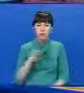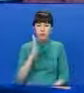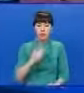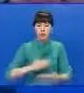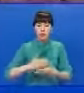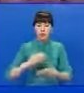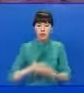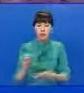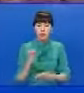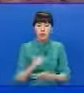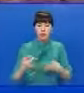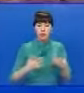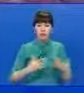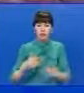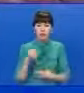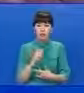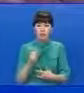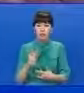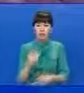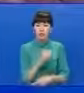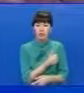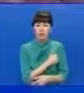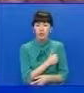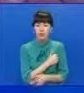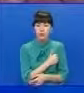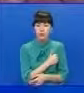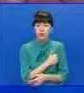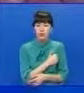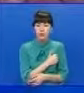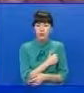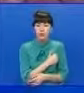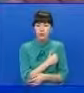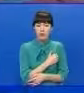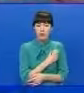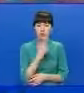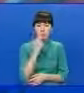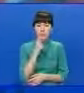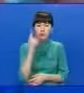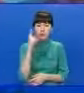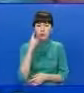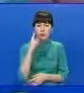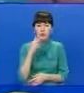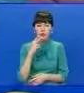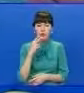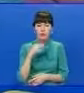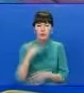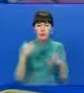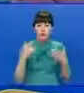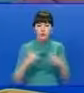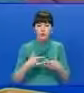теннисші және актер болғым келеді. Мен кішкентай кезімде Жерар Депардьемен киноға